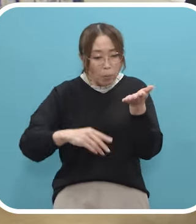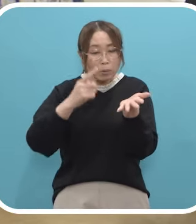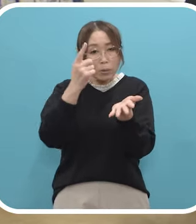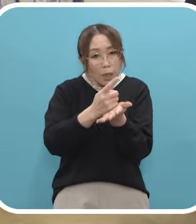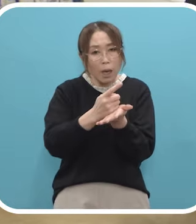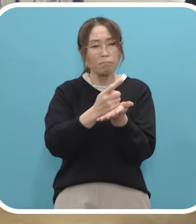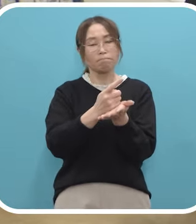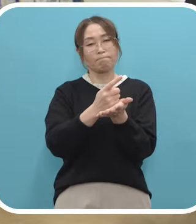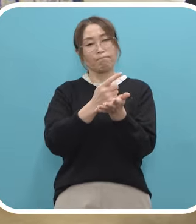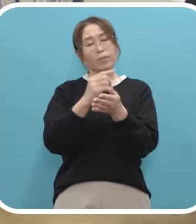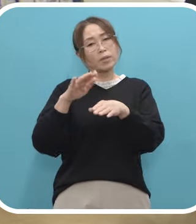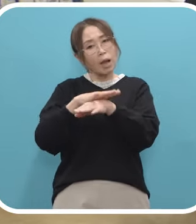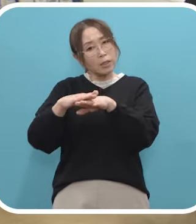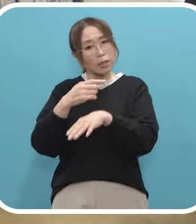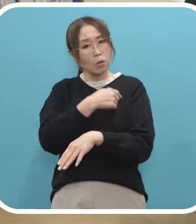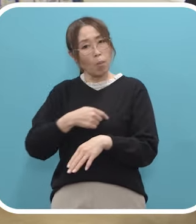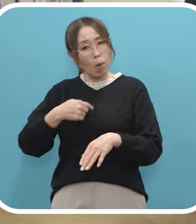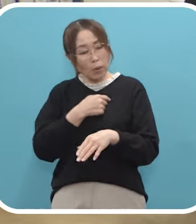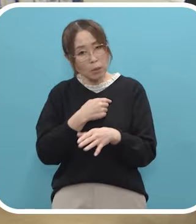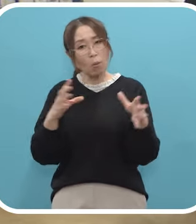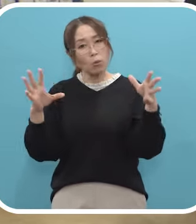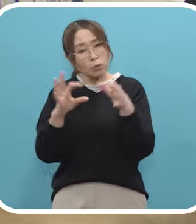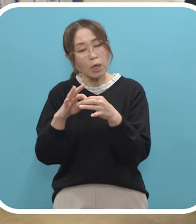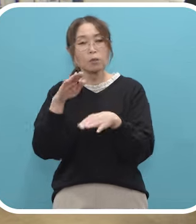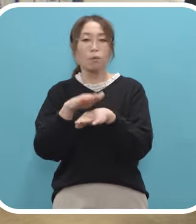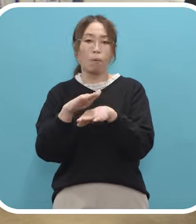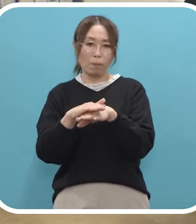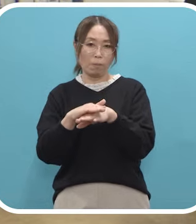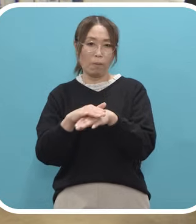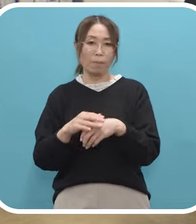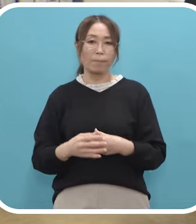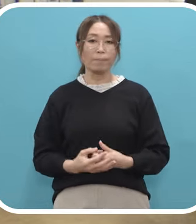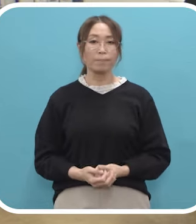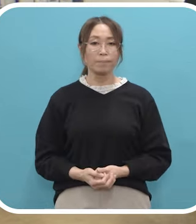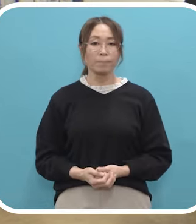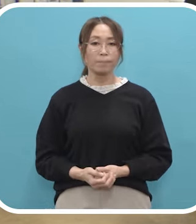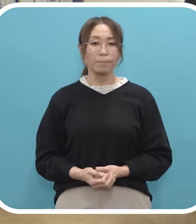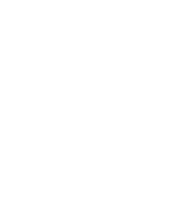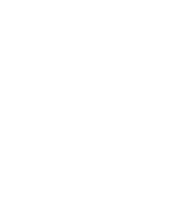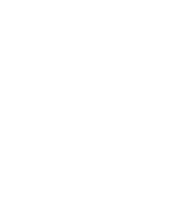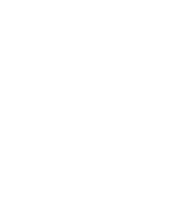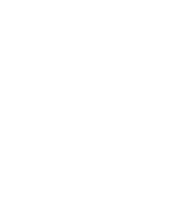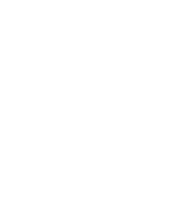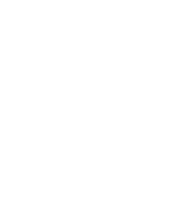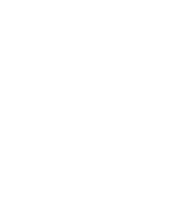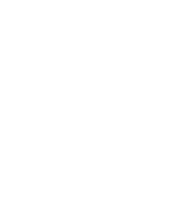なく、大切な思いをつなぐ手段でもあるんだすな。